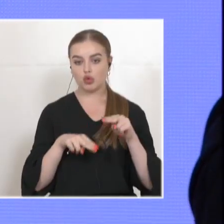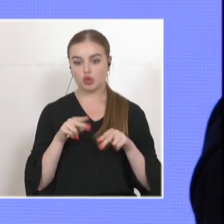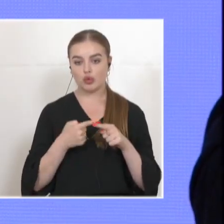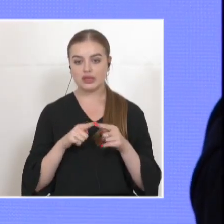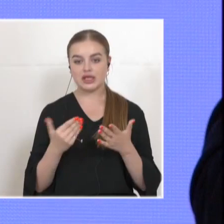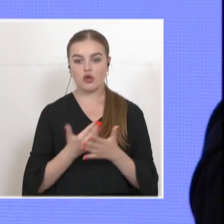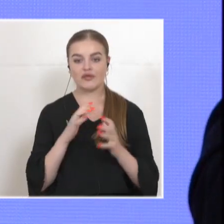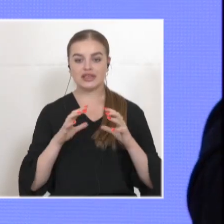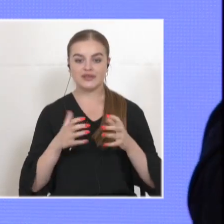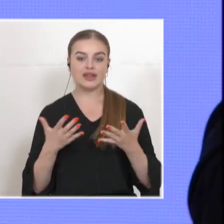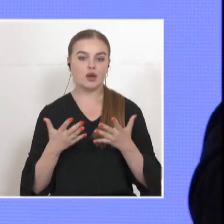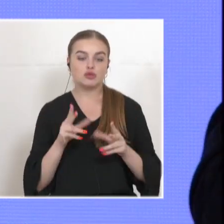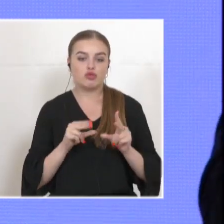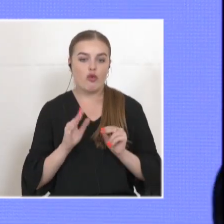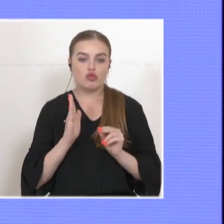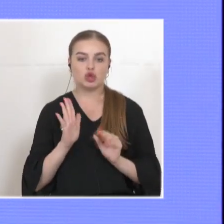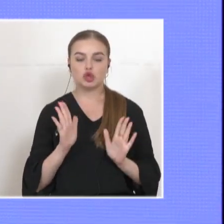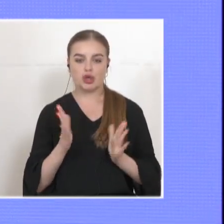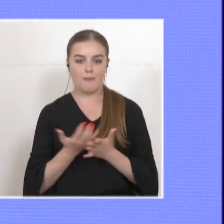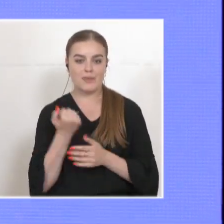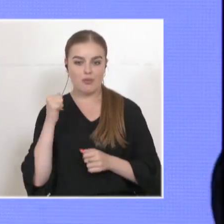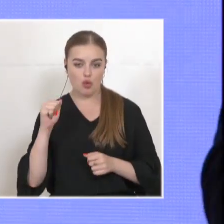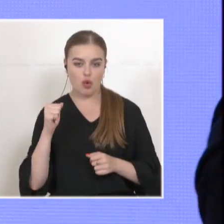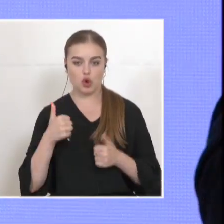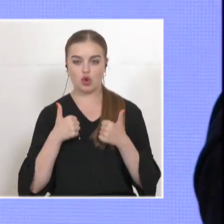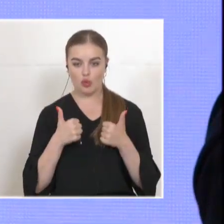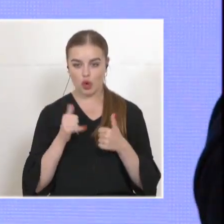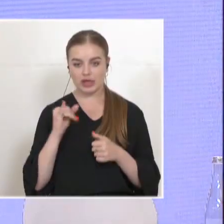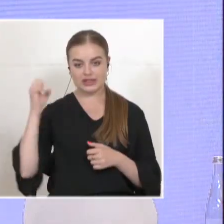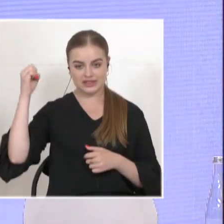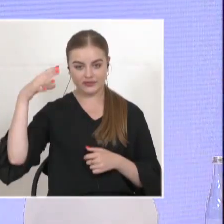сподіваємось, буде лише добро, перемога і світло.